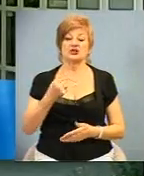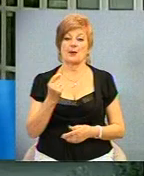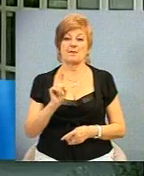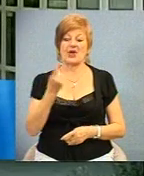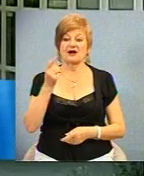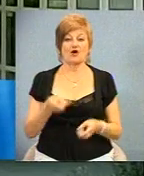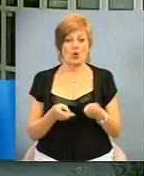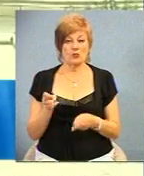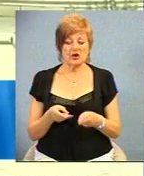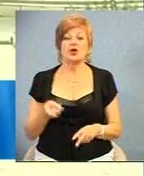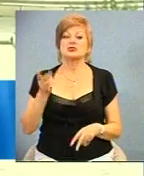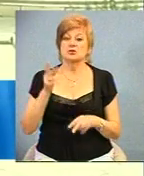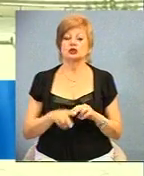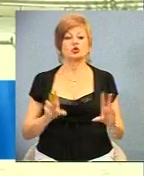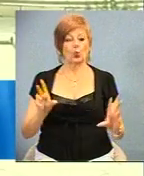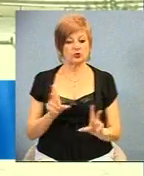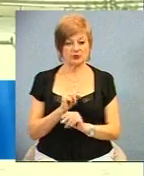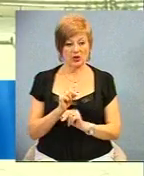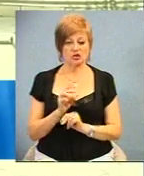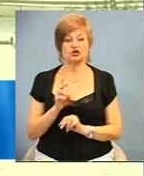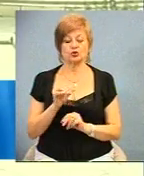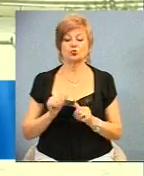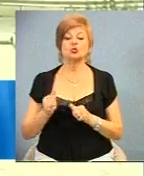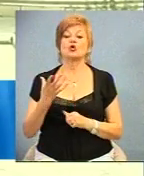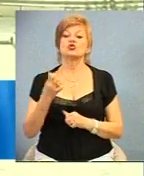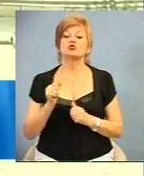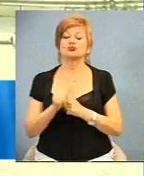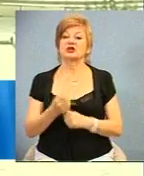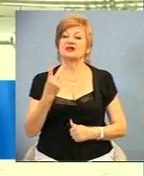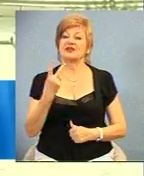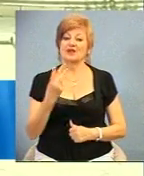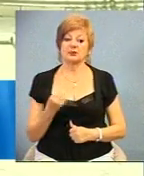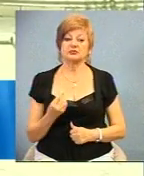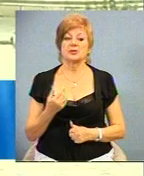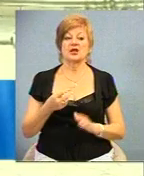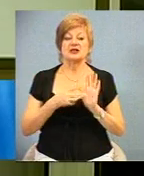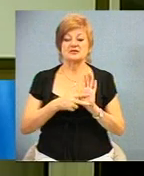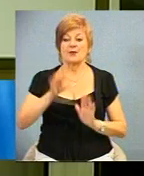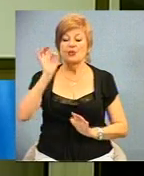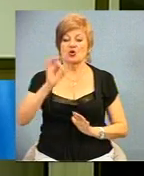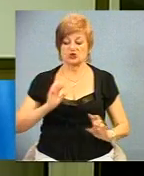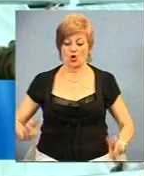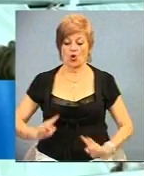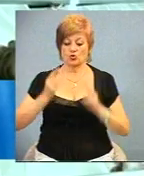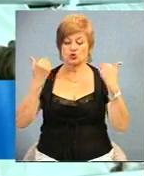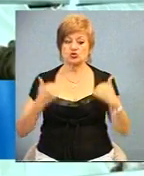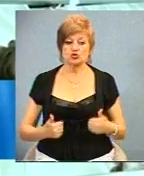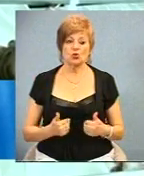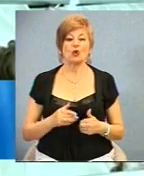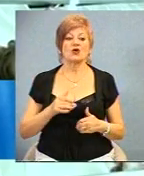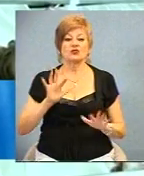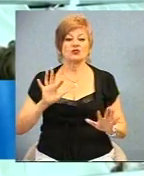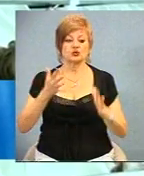маленької пацієнтки завершилася успішно, але попереду ще дві. 70% опіків тіла дитина отримала внаслідок